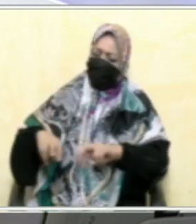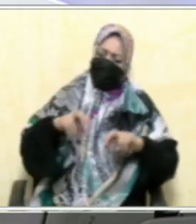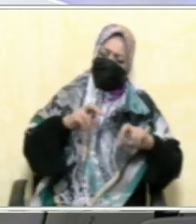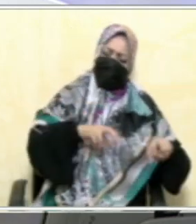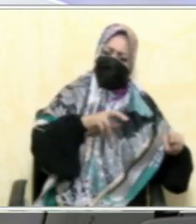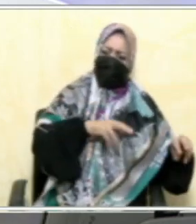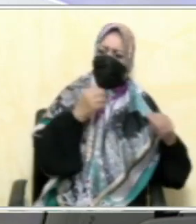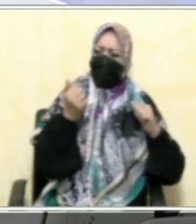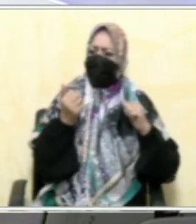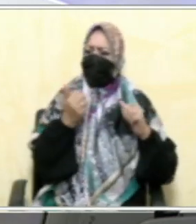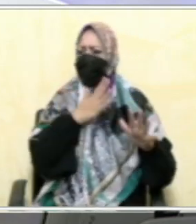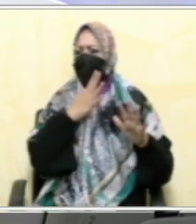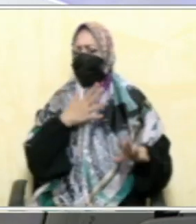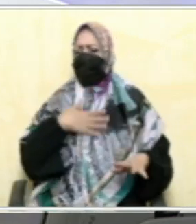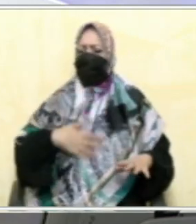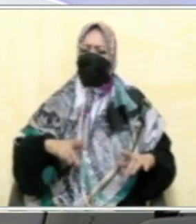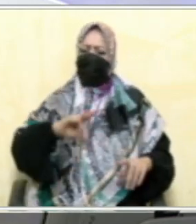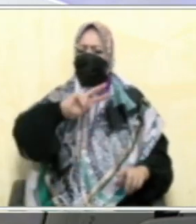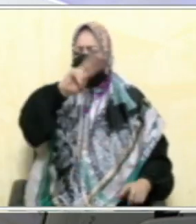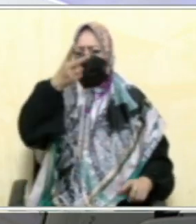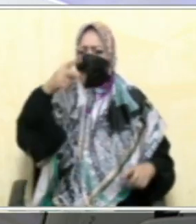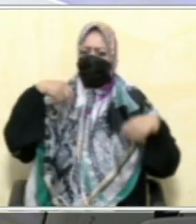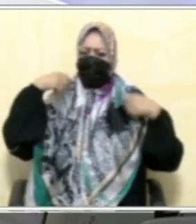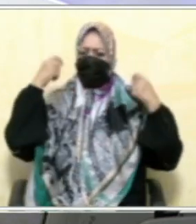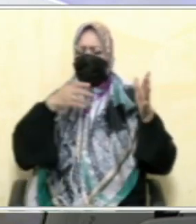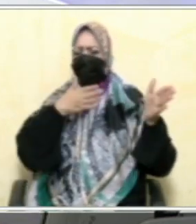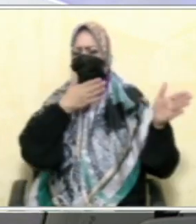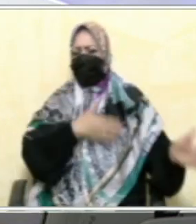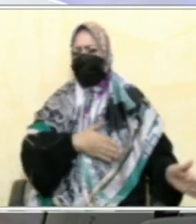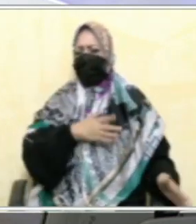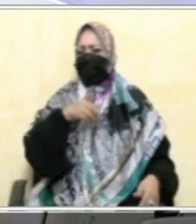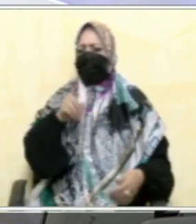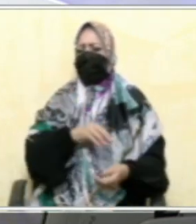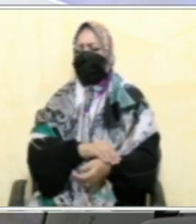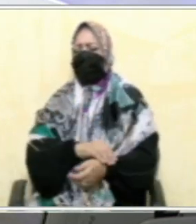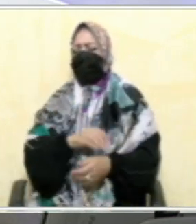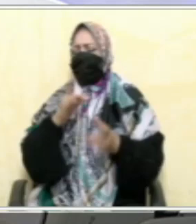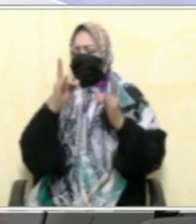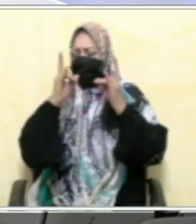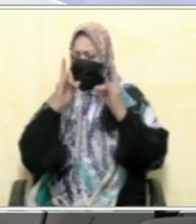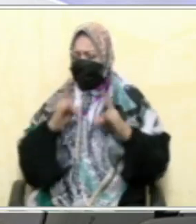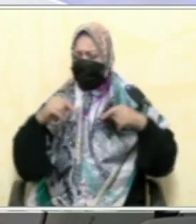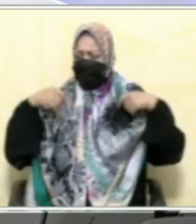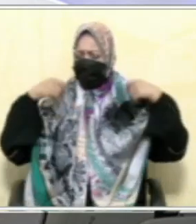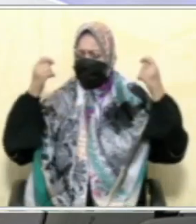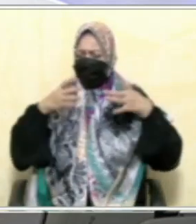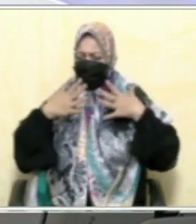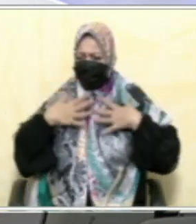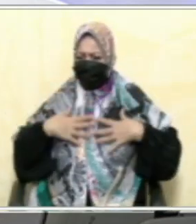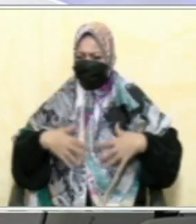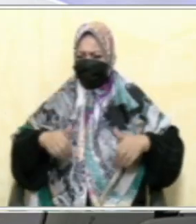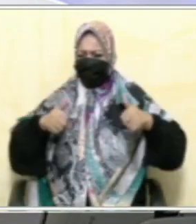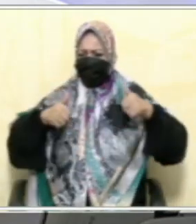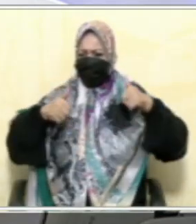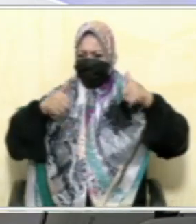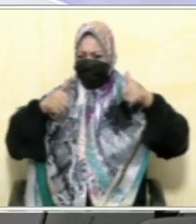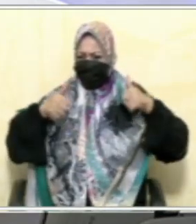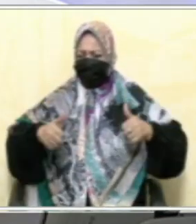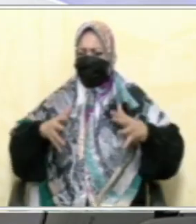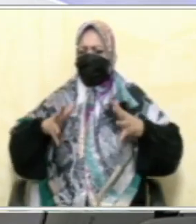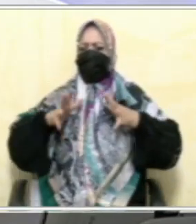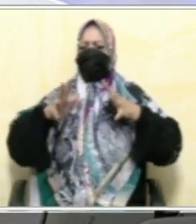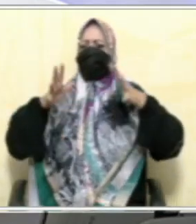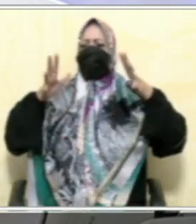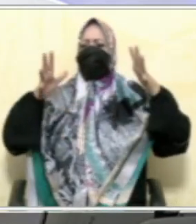استحب العلماء قاطبة أن تكون الأضحية سليمة من أي عيب ولو صغيرا، لك ذلك. لكن لا يجوز